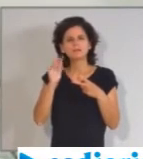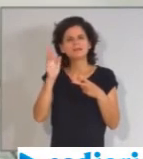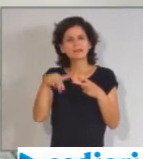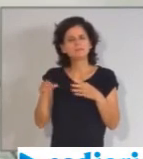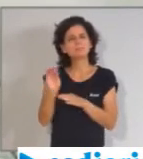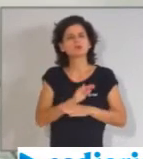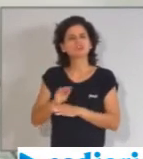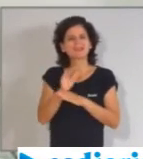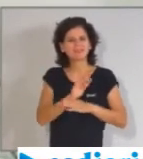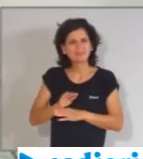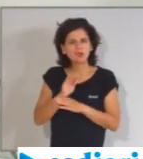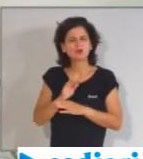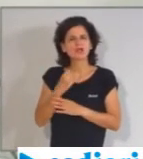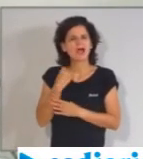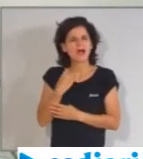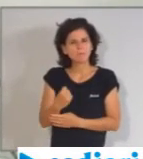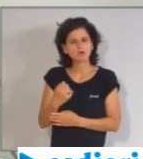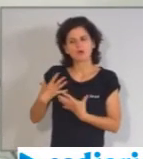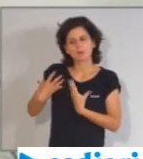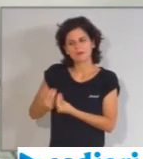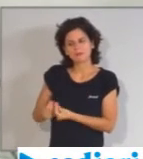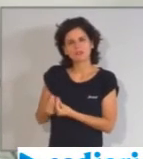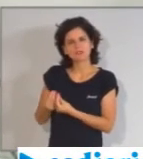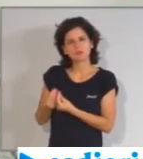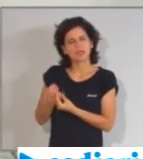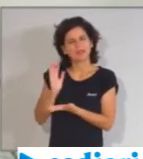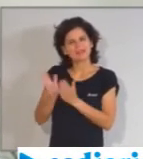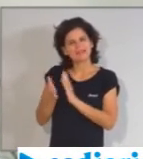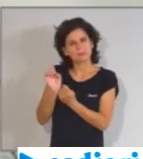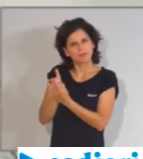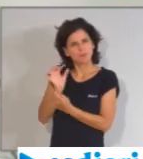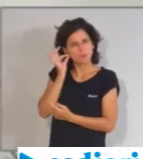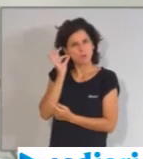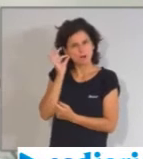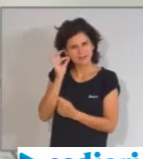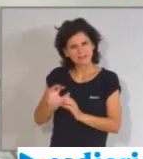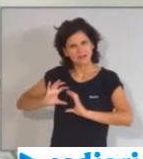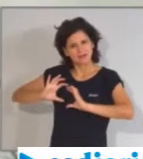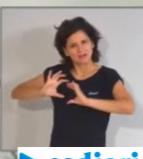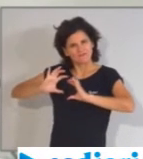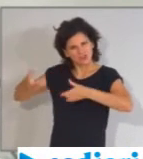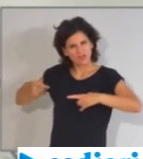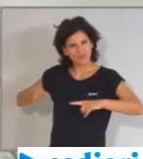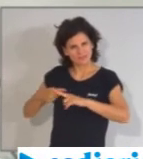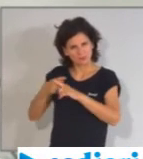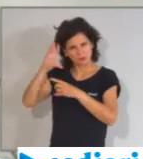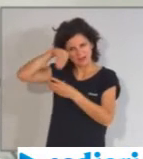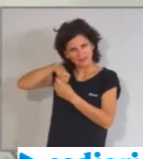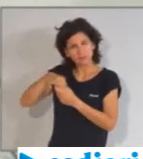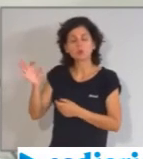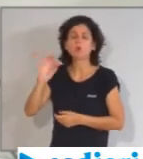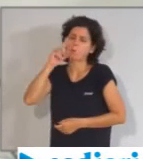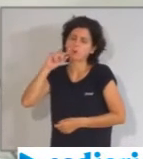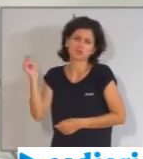la protecció, el suport, l'acompanyament de les dones que han sigut maltractades sexualment en l'àmbit de que han sigut